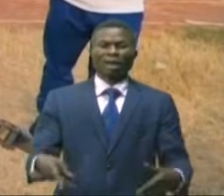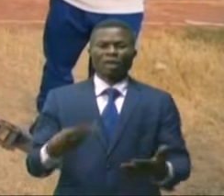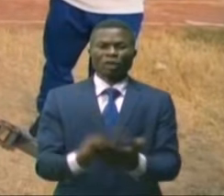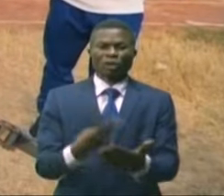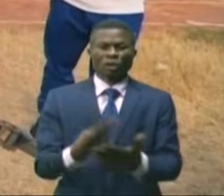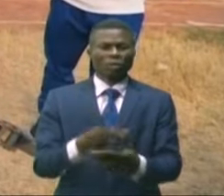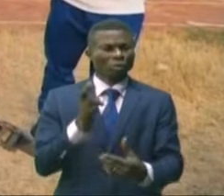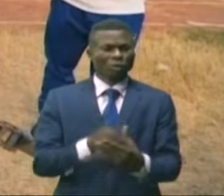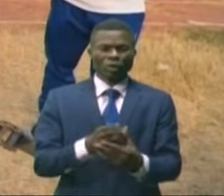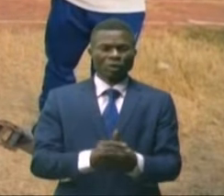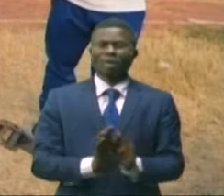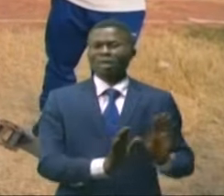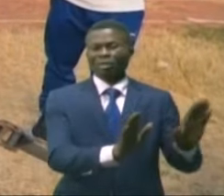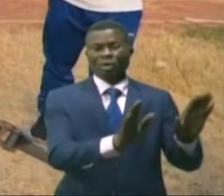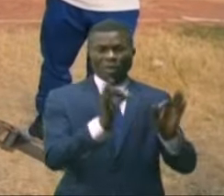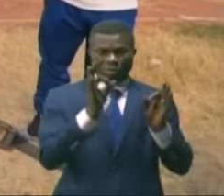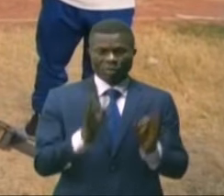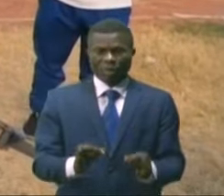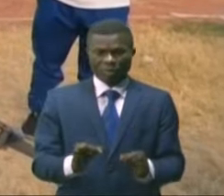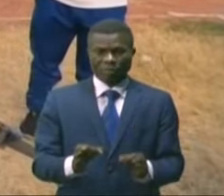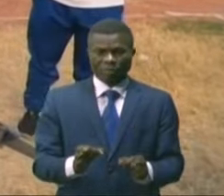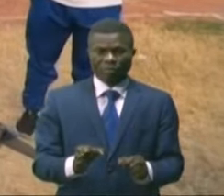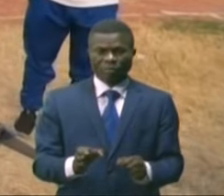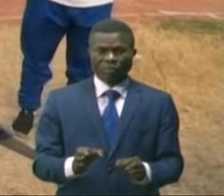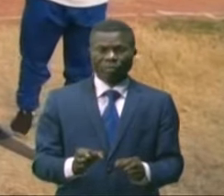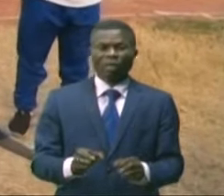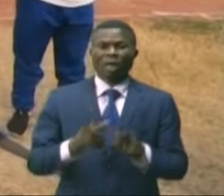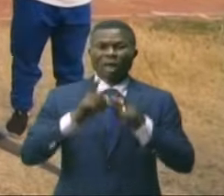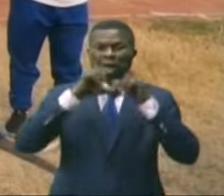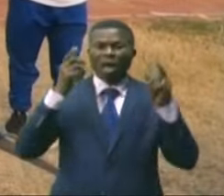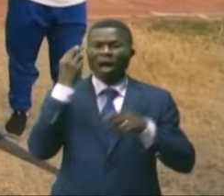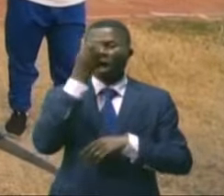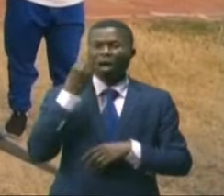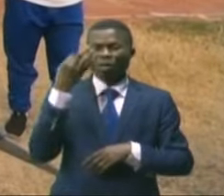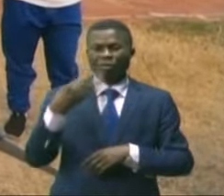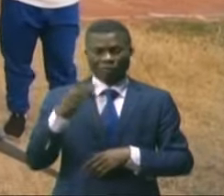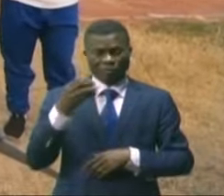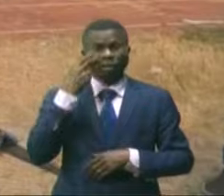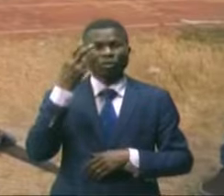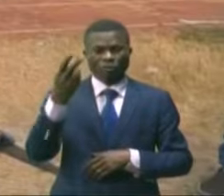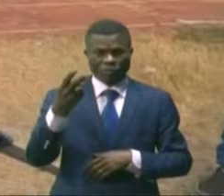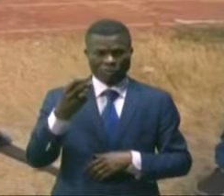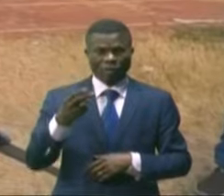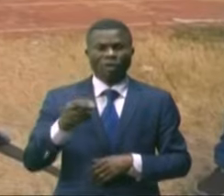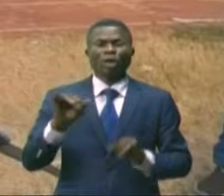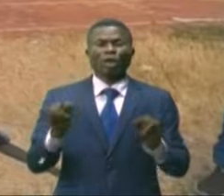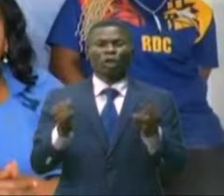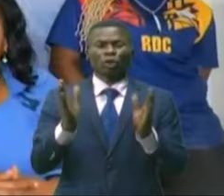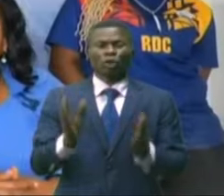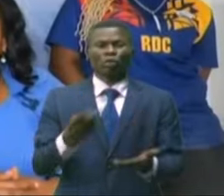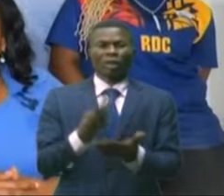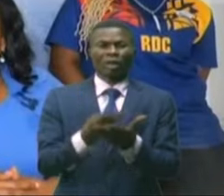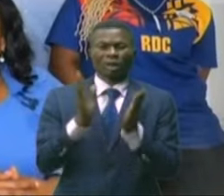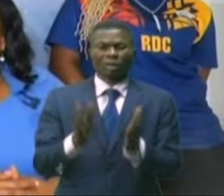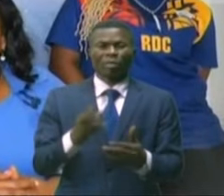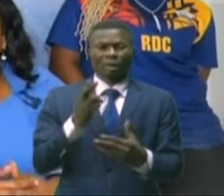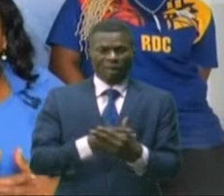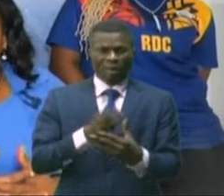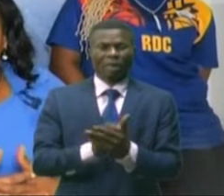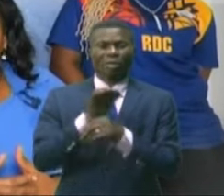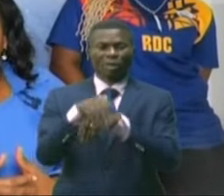des sports. À part que lors de la francophonie, nous avons vu quand même quelques athlètes, quelques sportifs